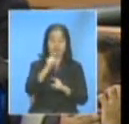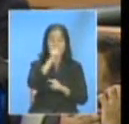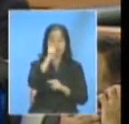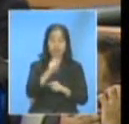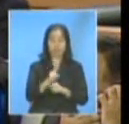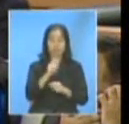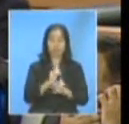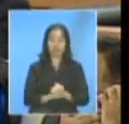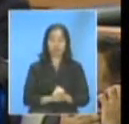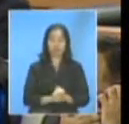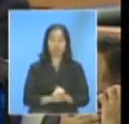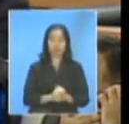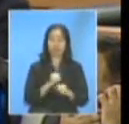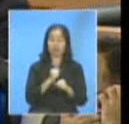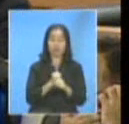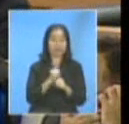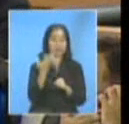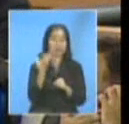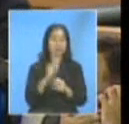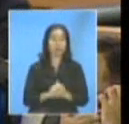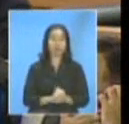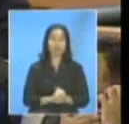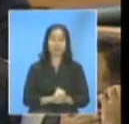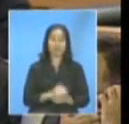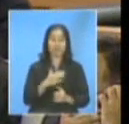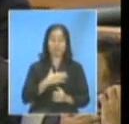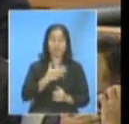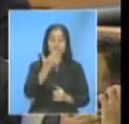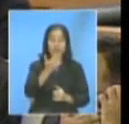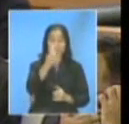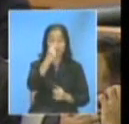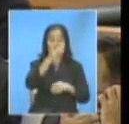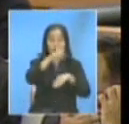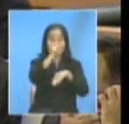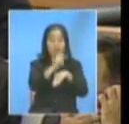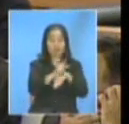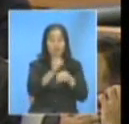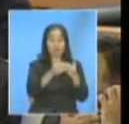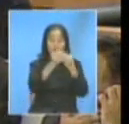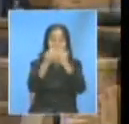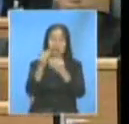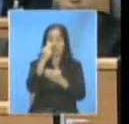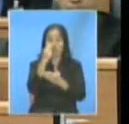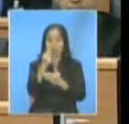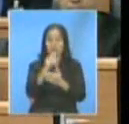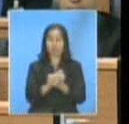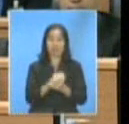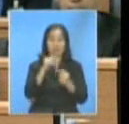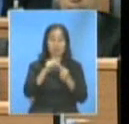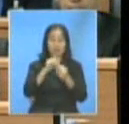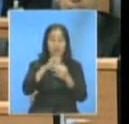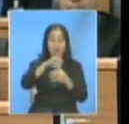หรือไม่ไม่เลยครับท่านประธานผมขอยกท่านประธานไปดูในกรณีที่ดิน